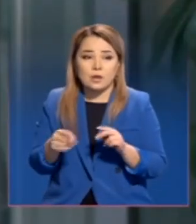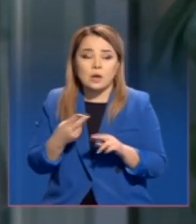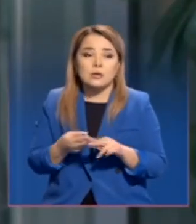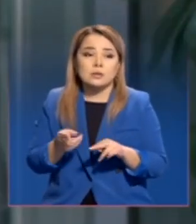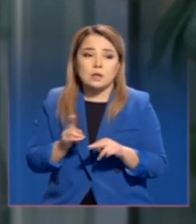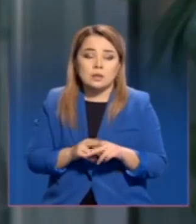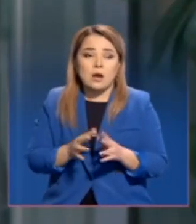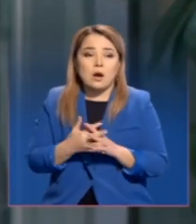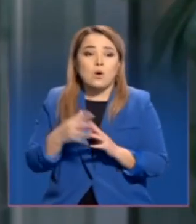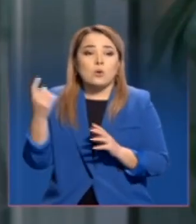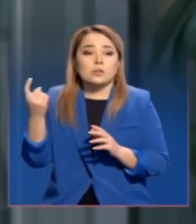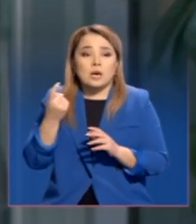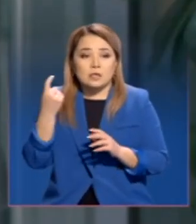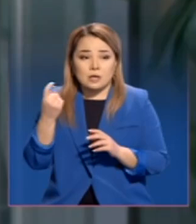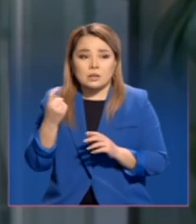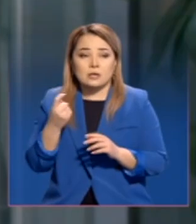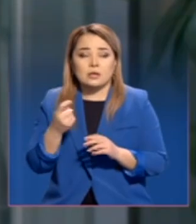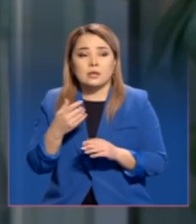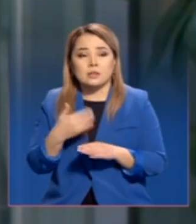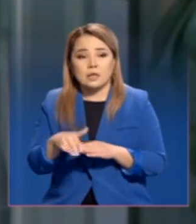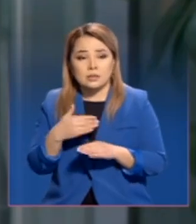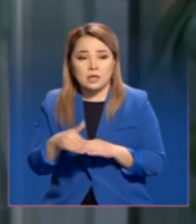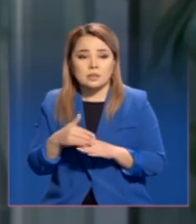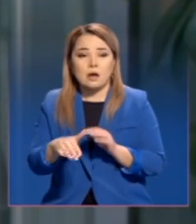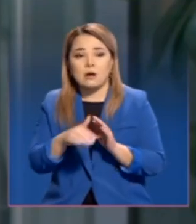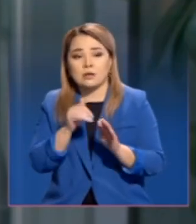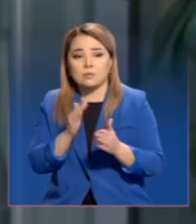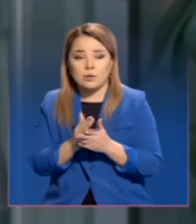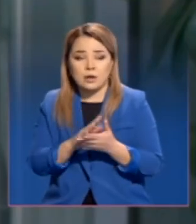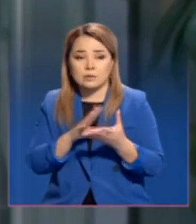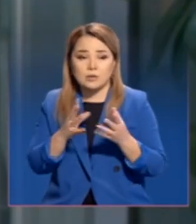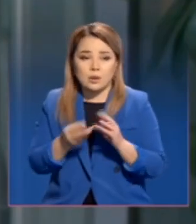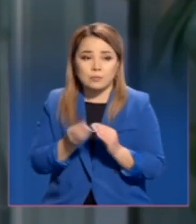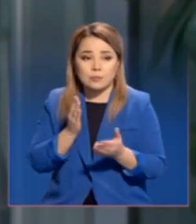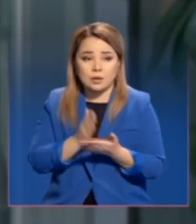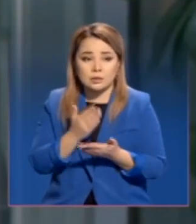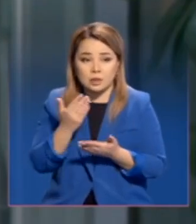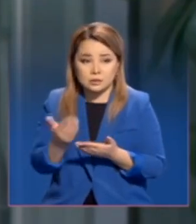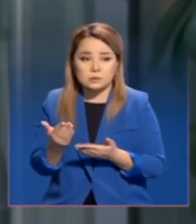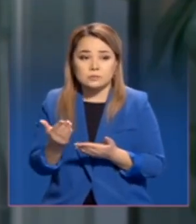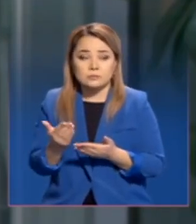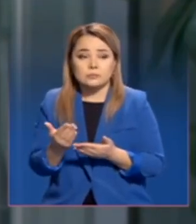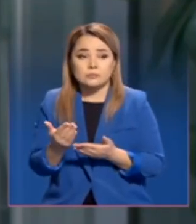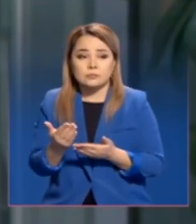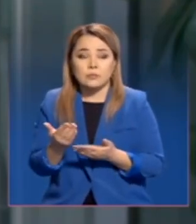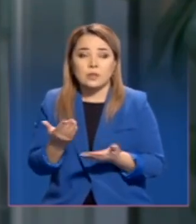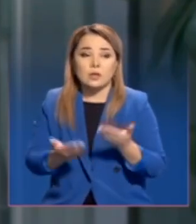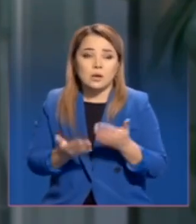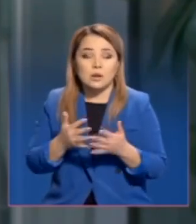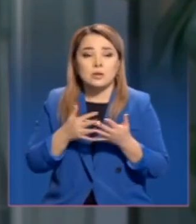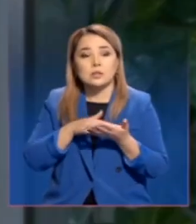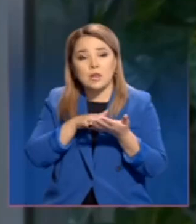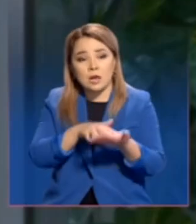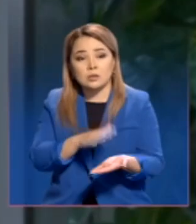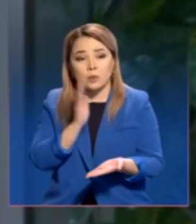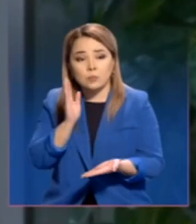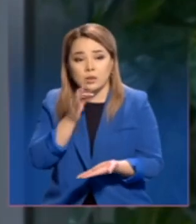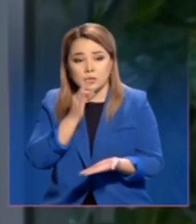жаңағы ауыл шаруашылығы несие корпорациясынан алынған несиелері болатын болса, егер өтініш жасайтын